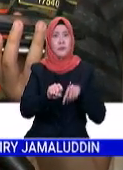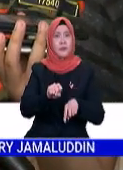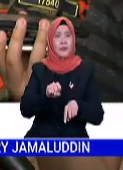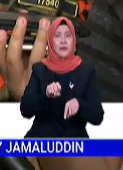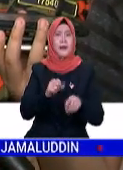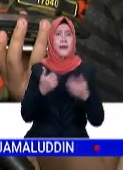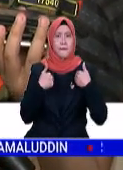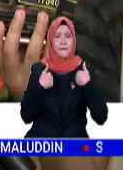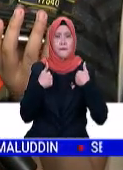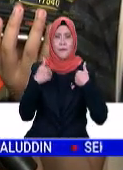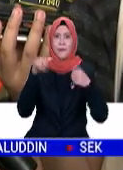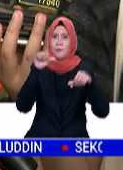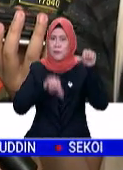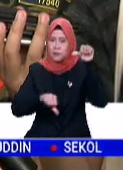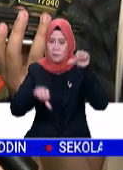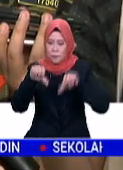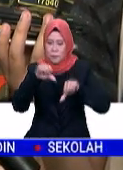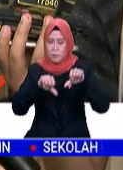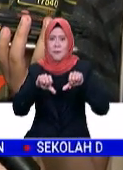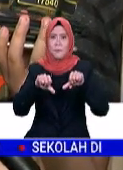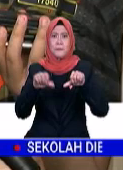metil alkohol